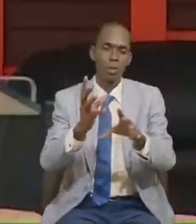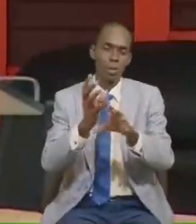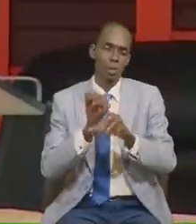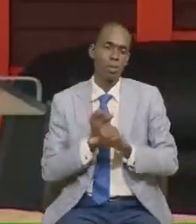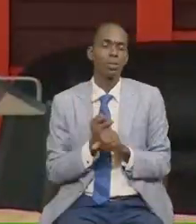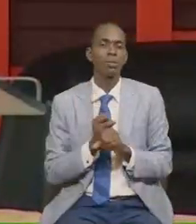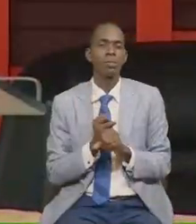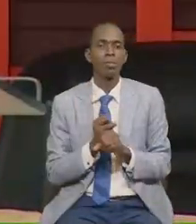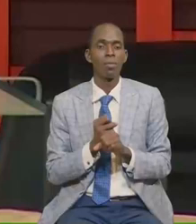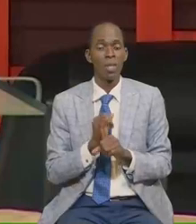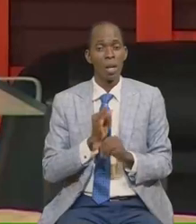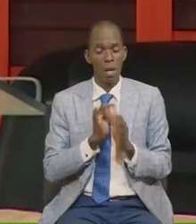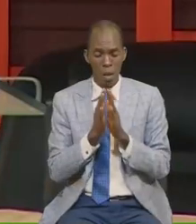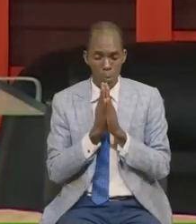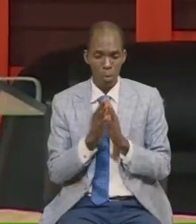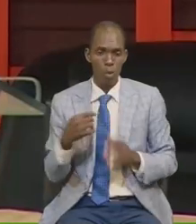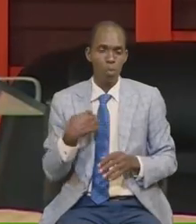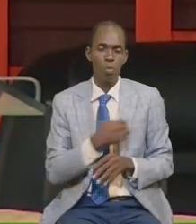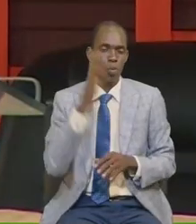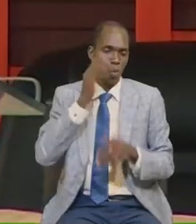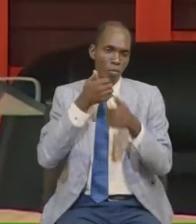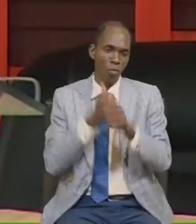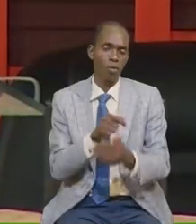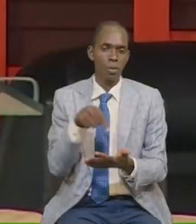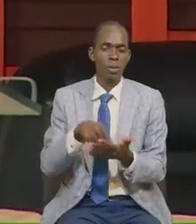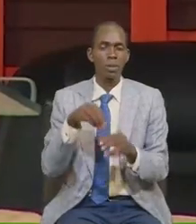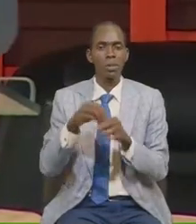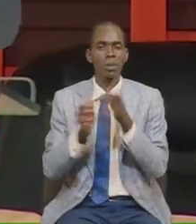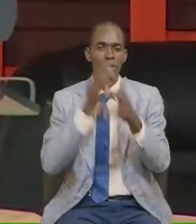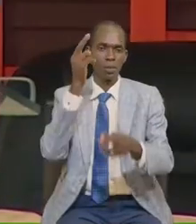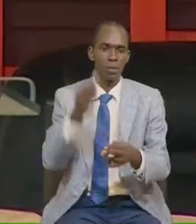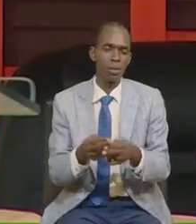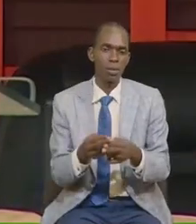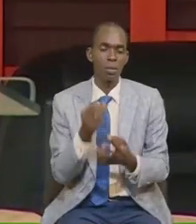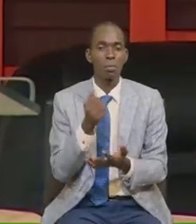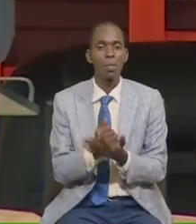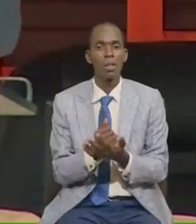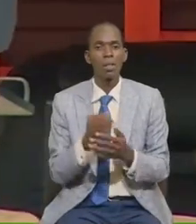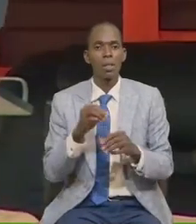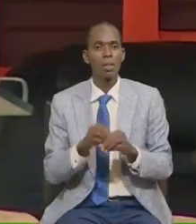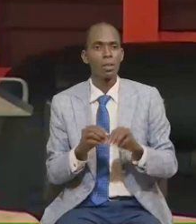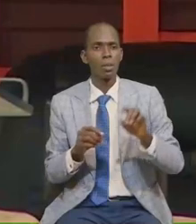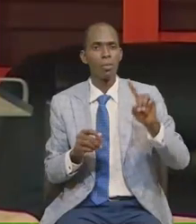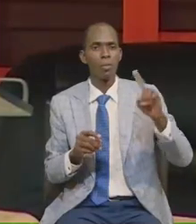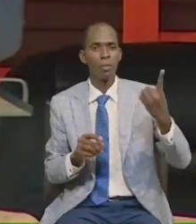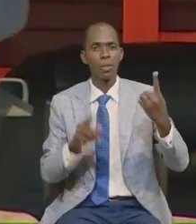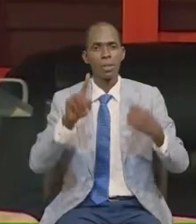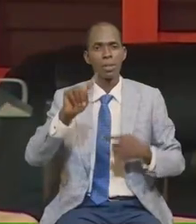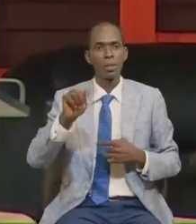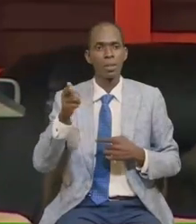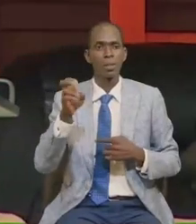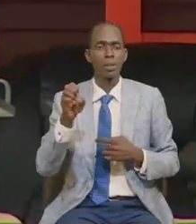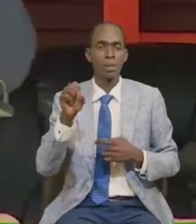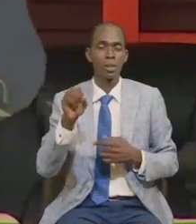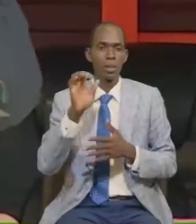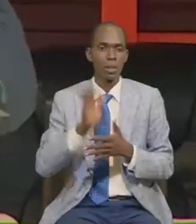je prie que nous suivons au nom de Jésus premier test à l'anicien chapitre 2 en premier